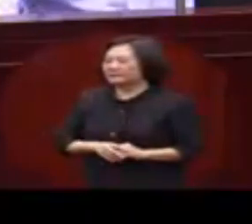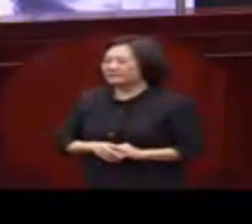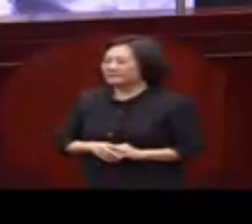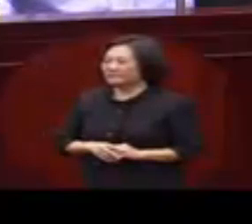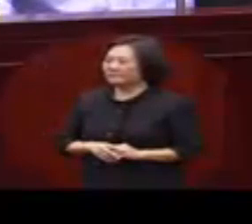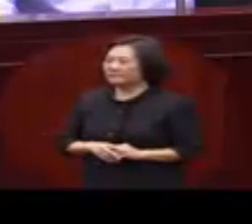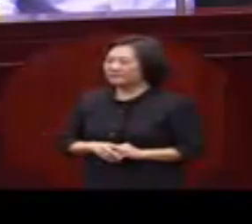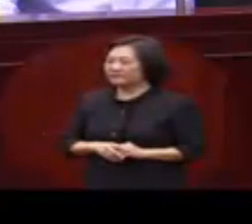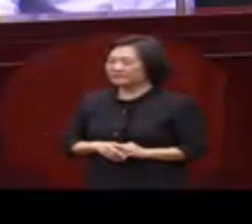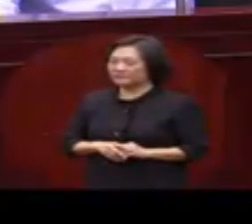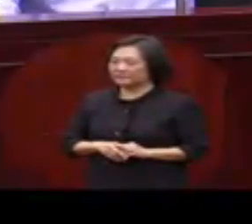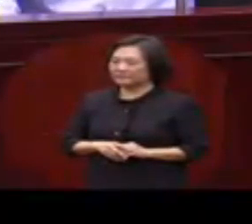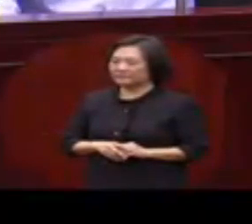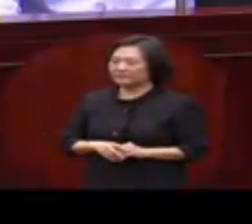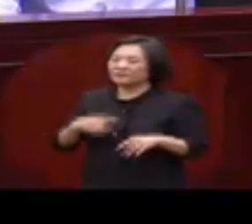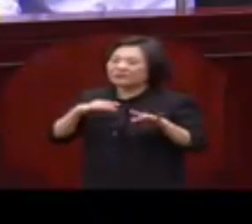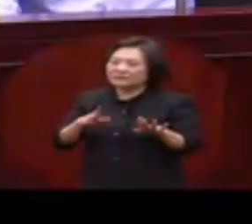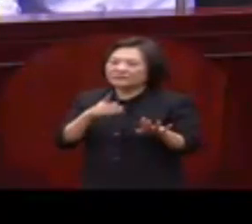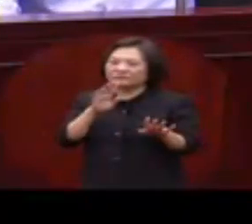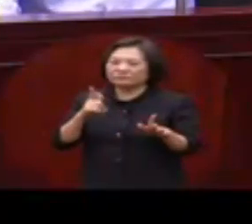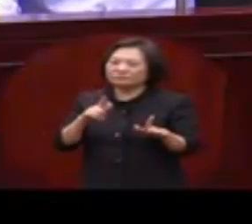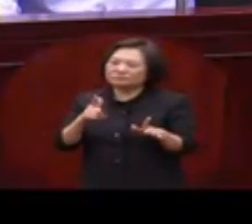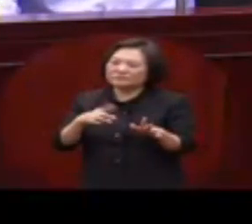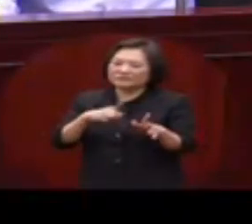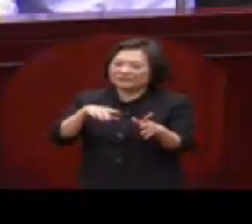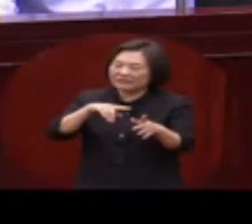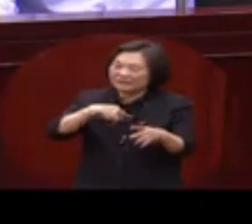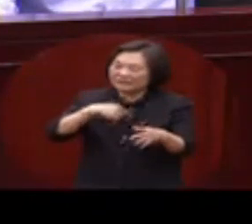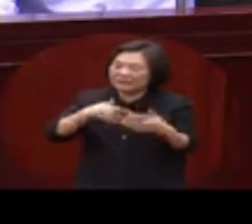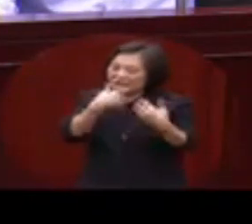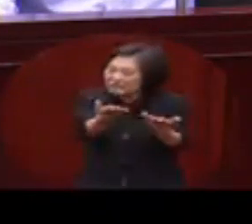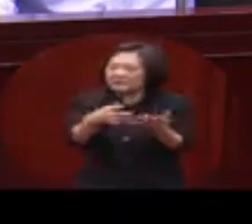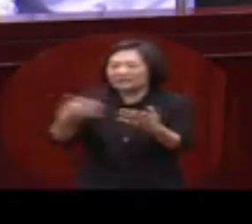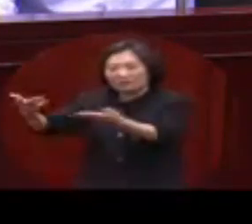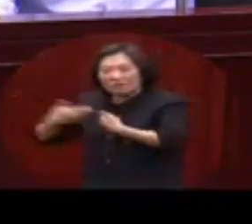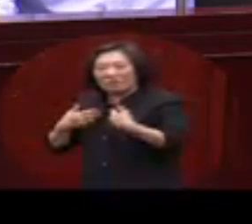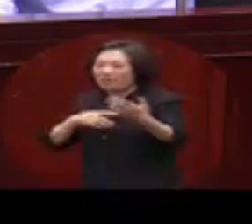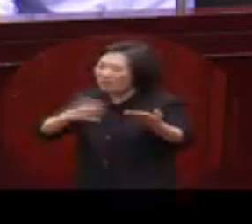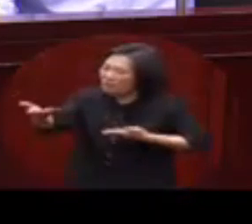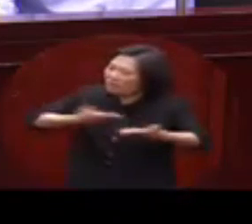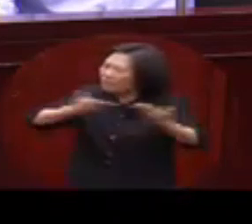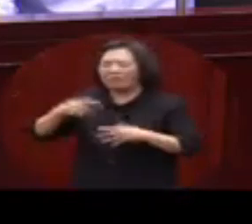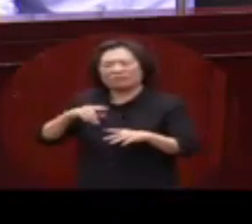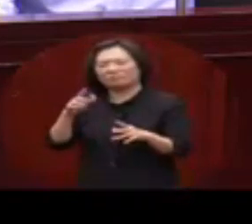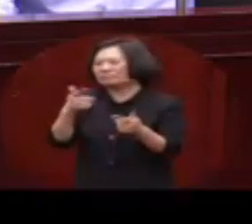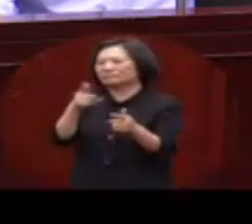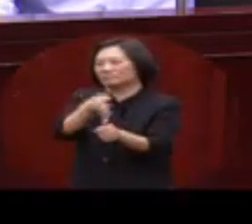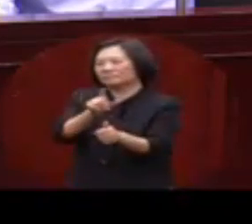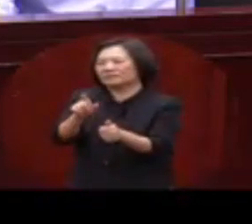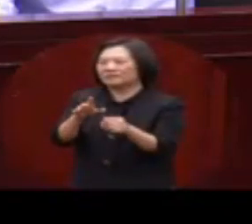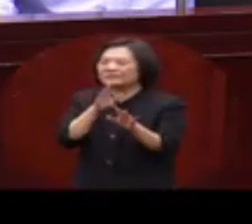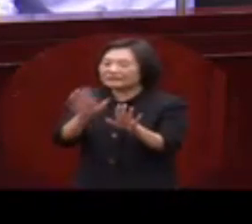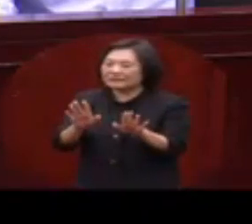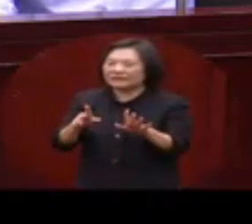所以坦白讲哦。今天不是东区的问题、啊、今天是当台湾面临这个电商、哦、人工